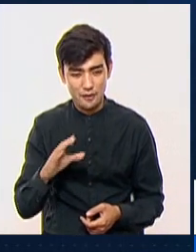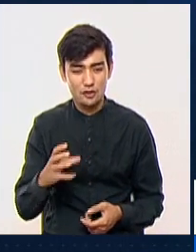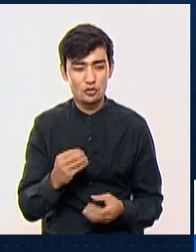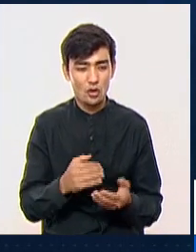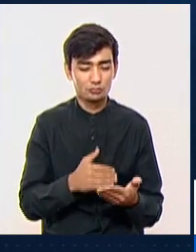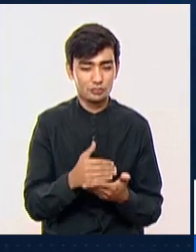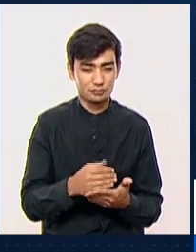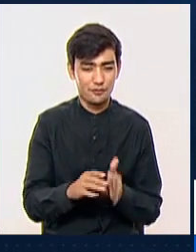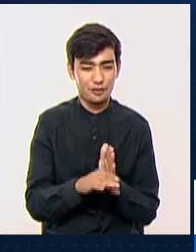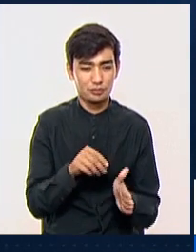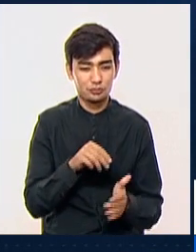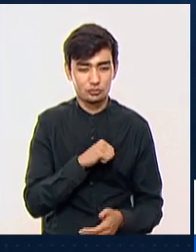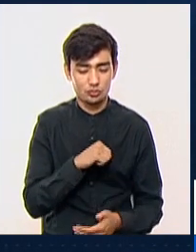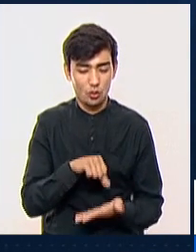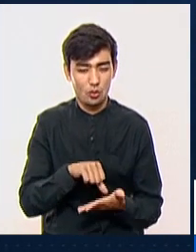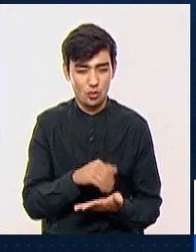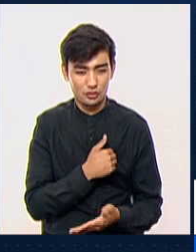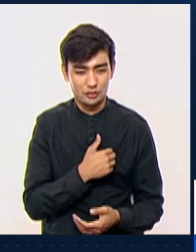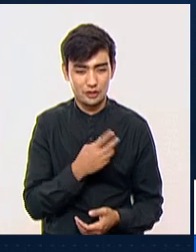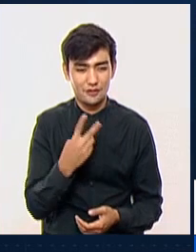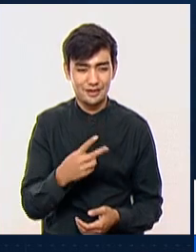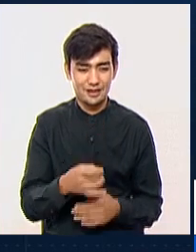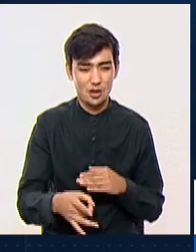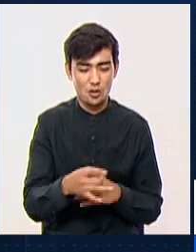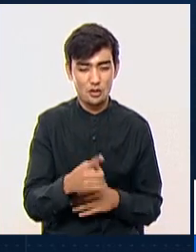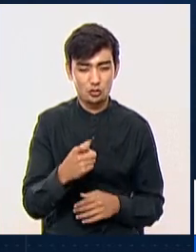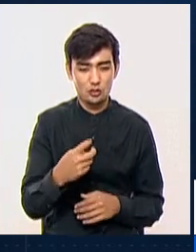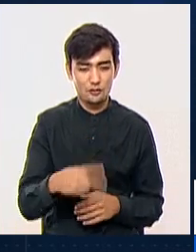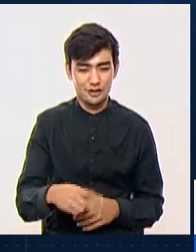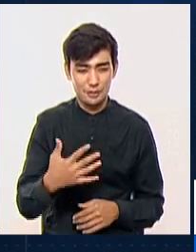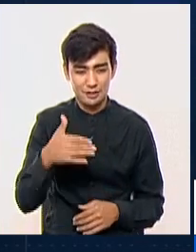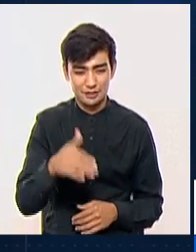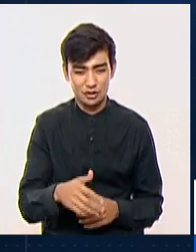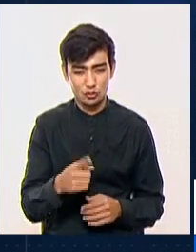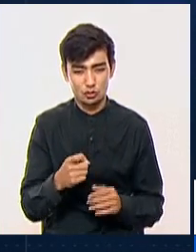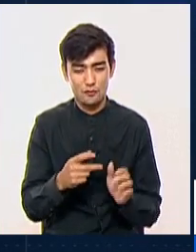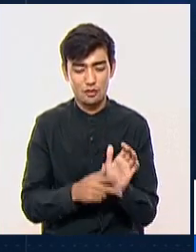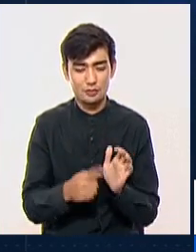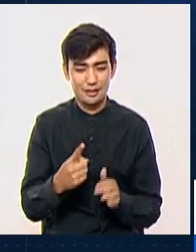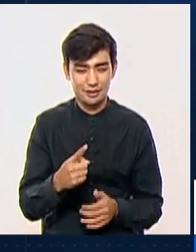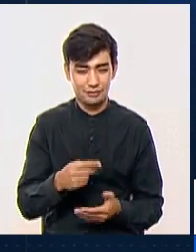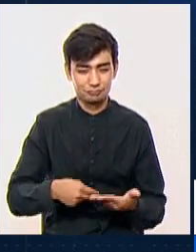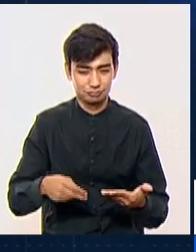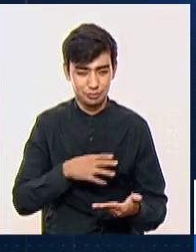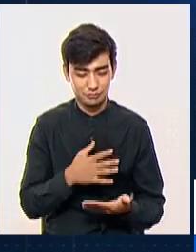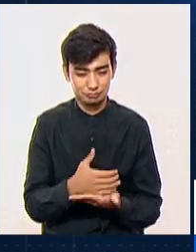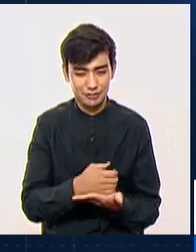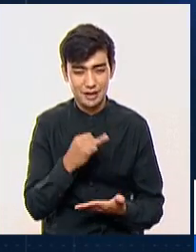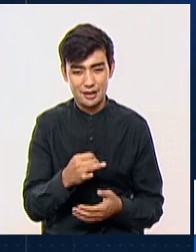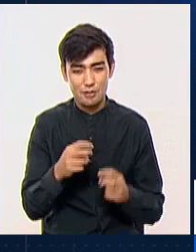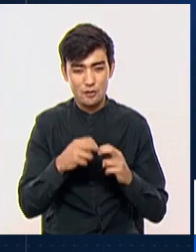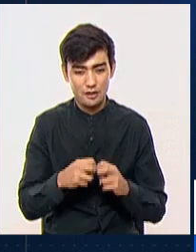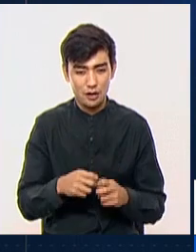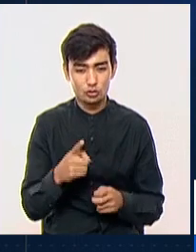үміткерлері сайлауға түсу үшін еліміздің 20 өңірінен 125081 қол жинапты. Тексеру нәтижесінен соң оның